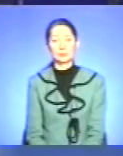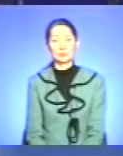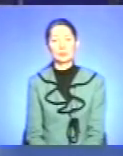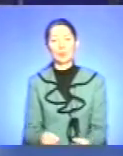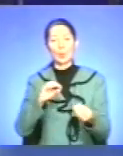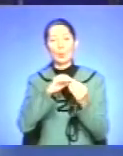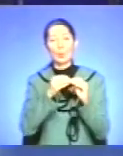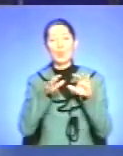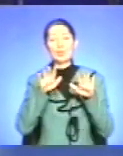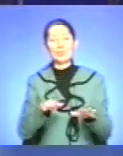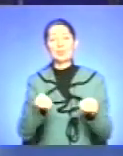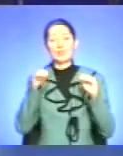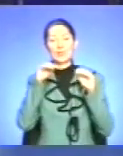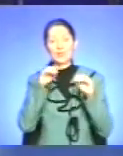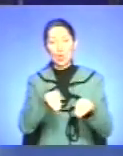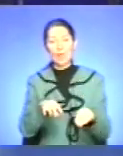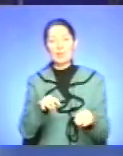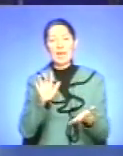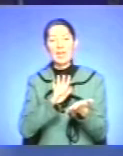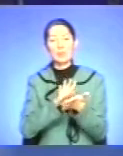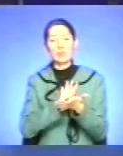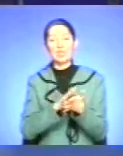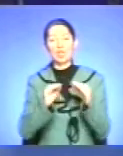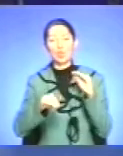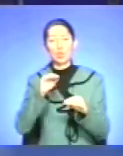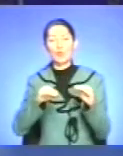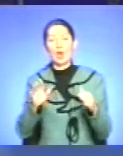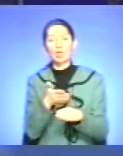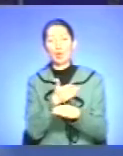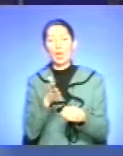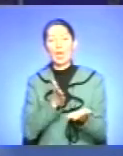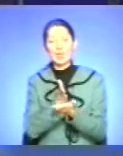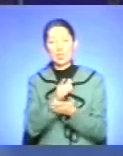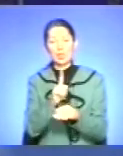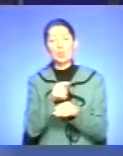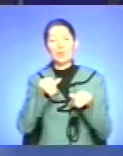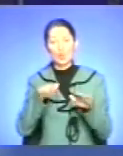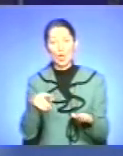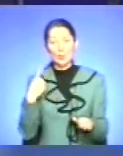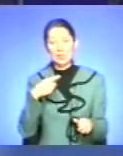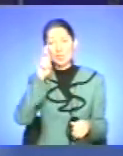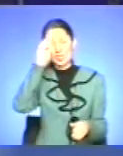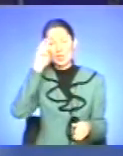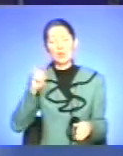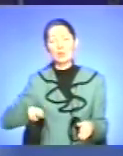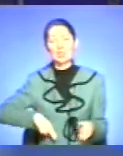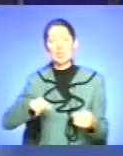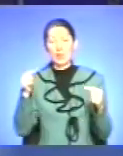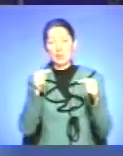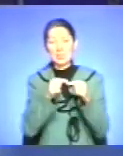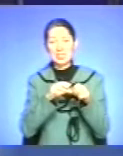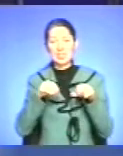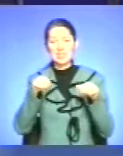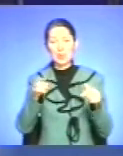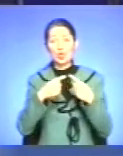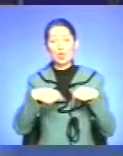Проблему з місцем встановлення сміттєсортувальної лінії на Тернопільщині вирішено. Обласна державна адміністрація визначила земельну ділянку,